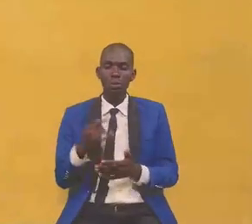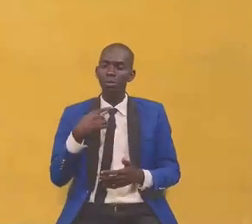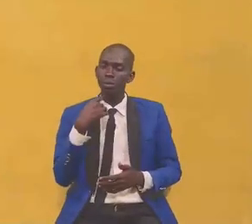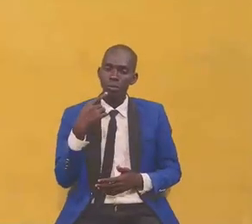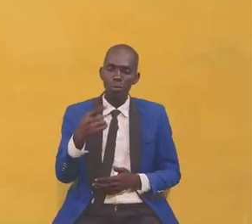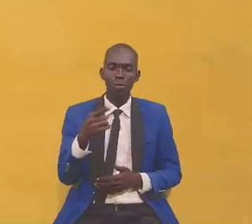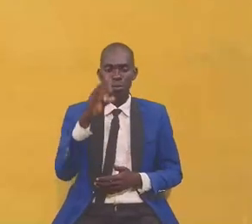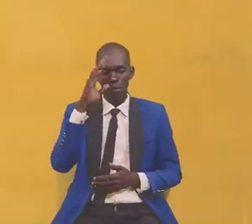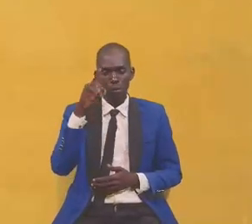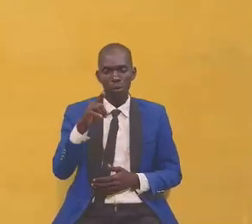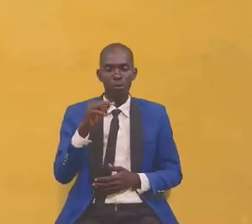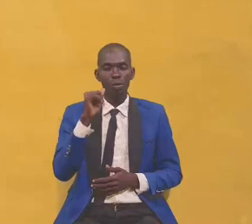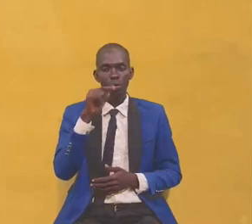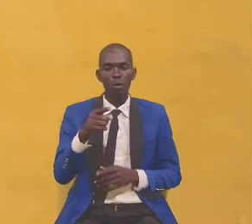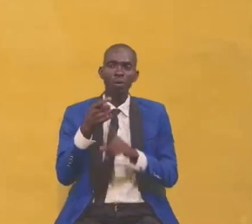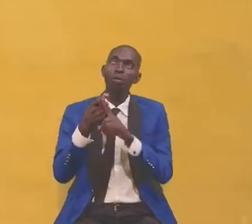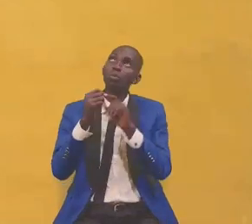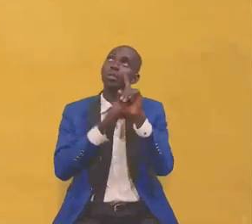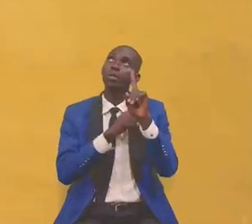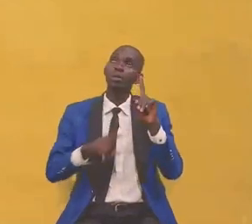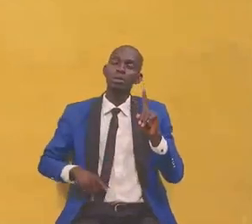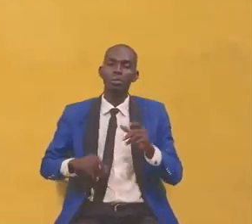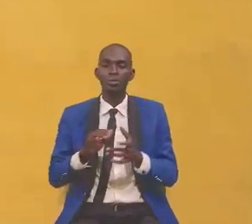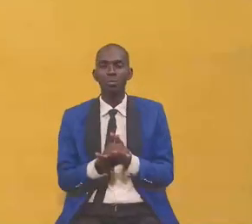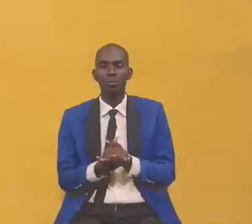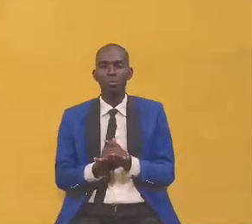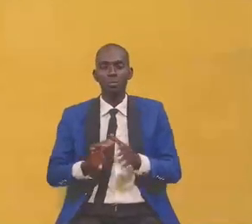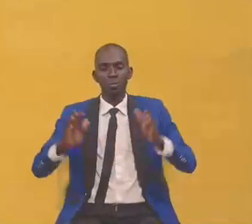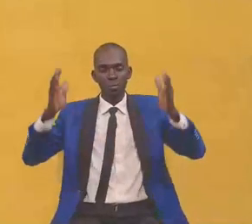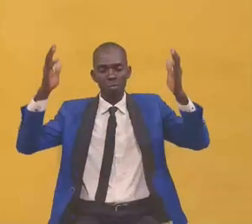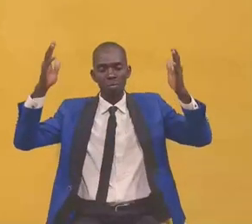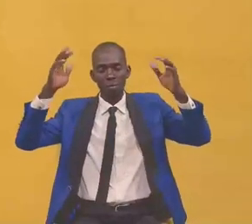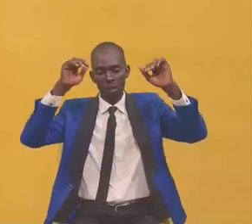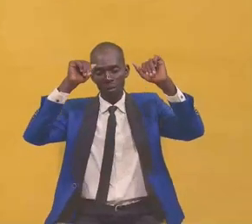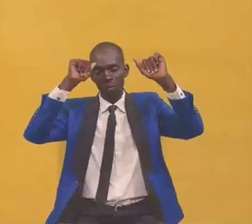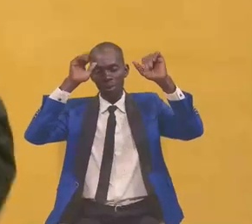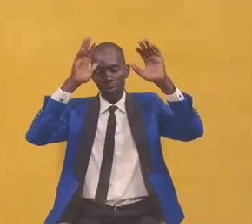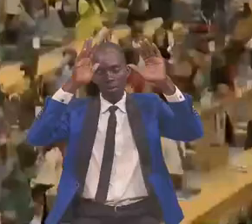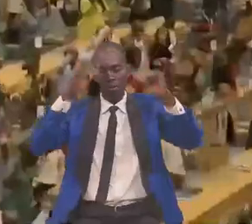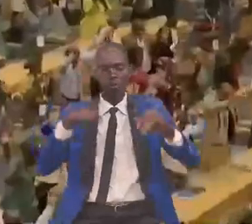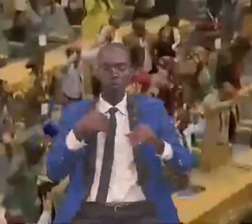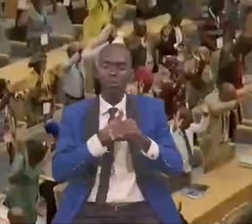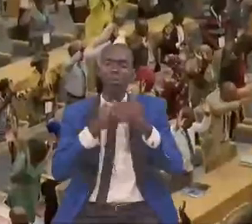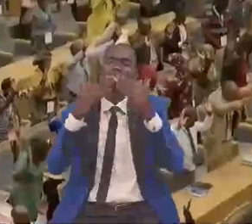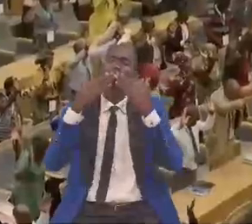dites, dit le Seigneur. Lève tes mains, Père. Nous te remercions.